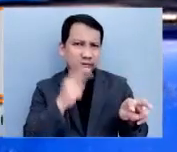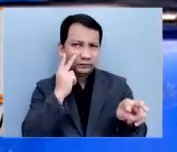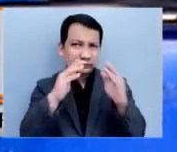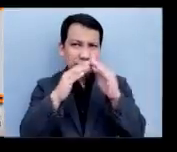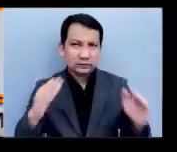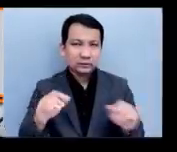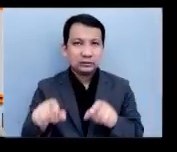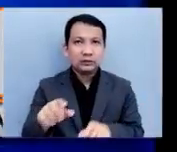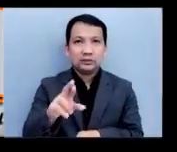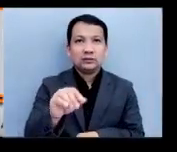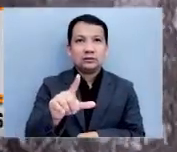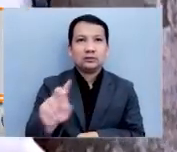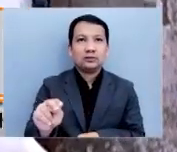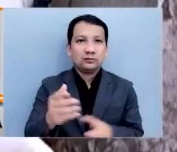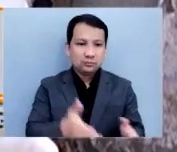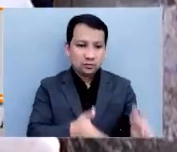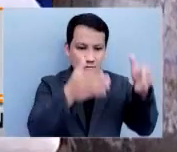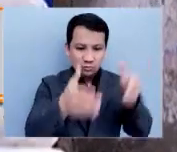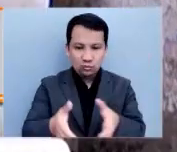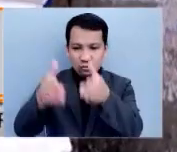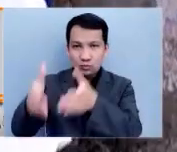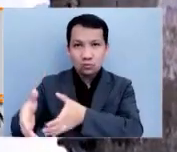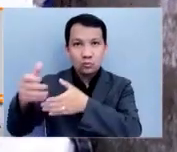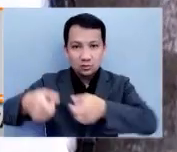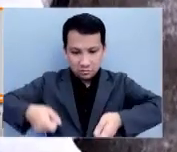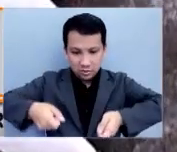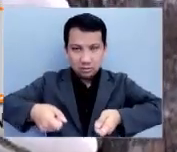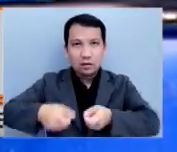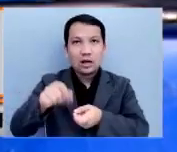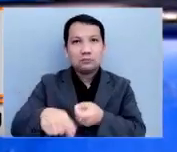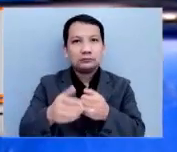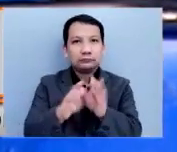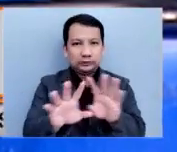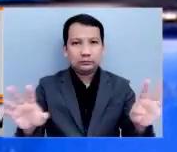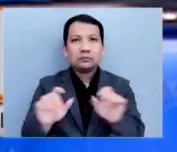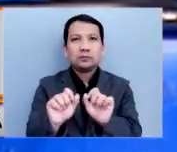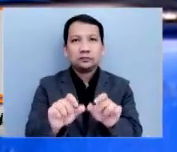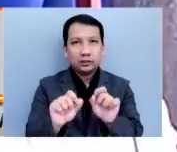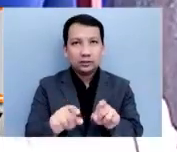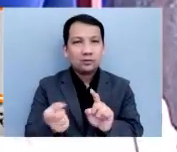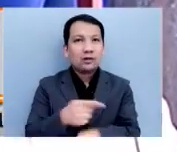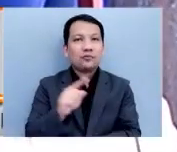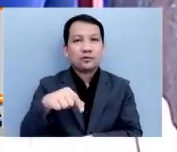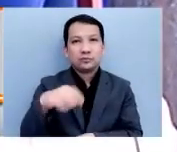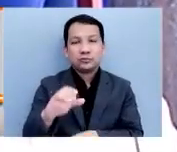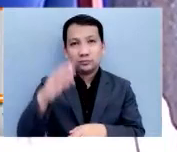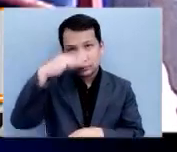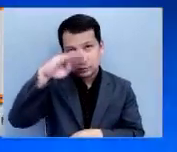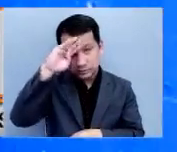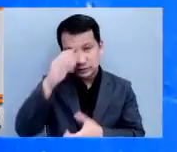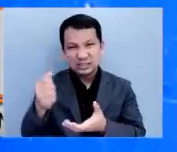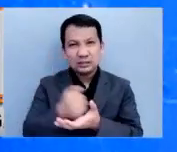na si Roland. Hanay-hanay kasi na drum, galon at timba ang nakalinya na sa labas. Karaniwang mga taga Quezon City at Cavite raw ang parokyano